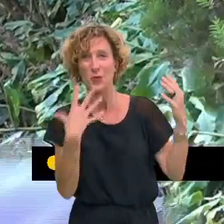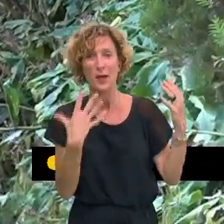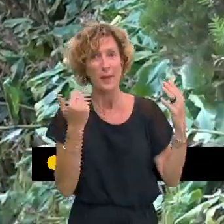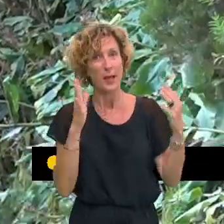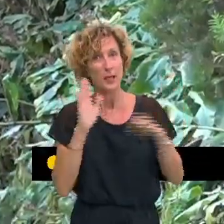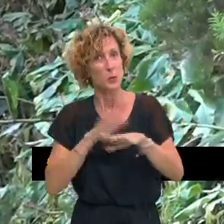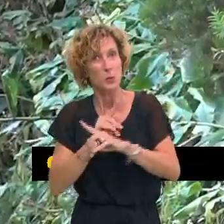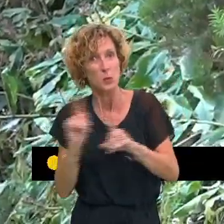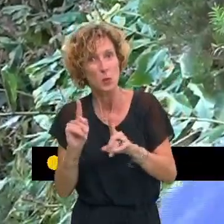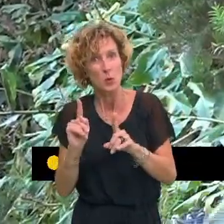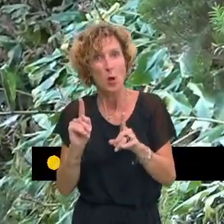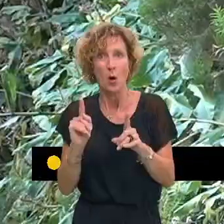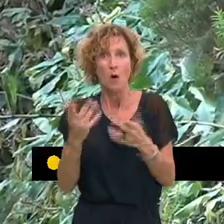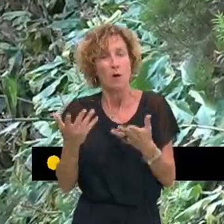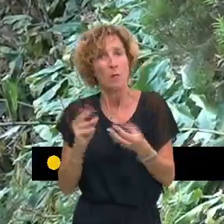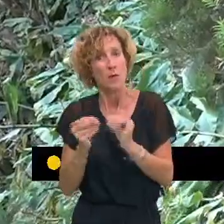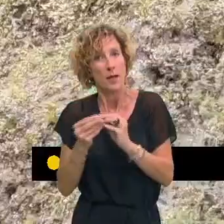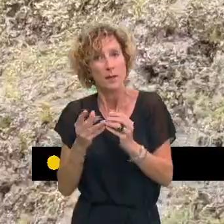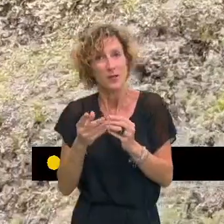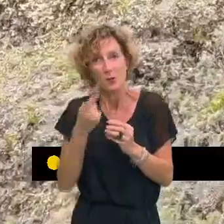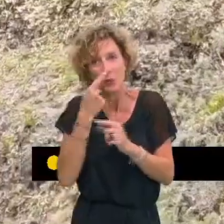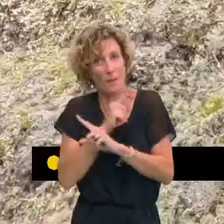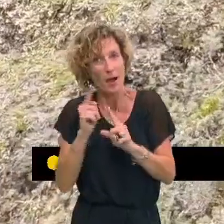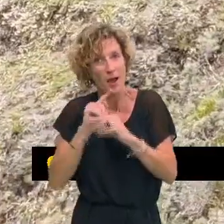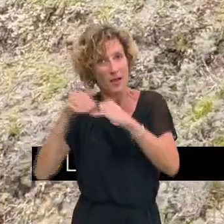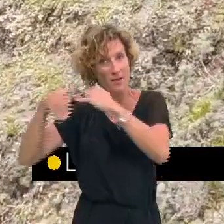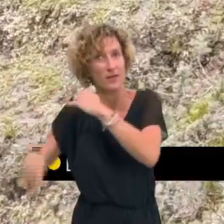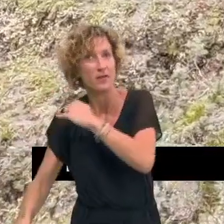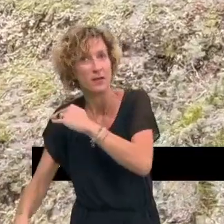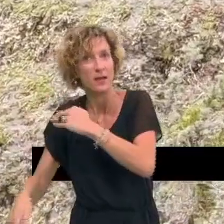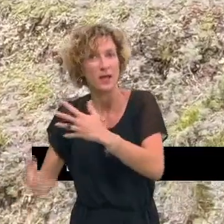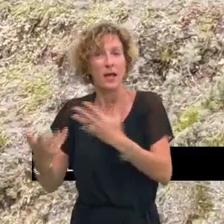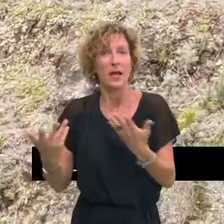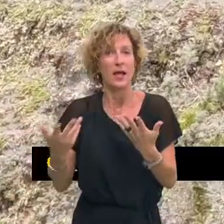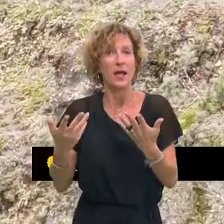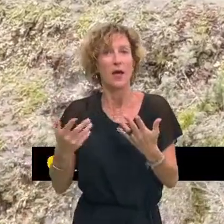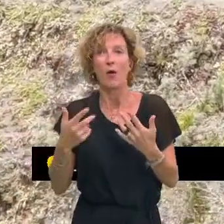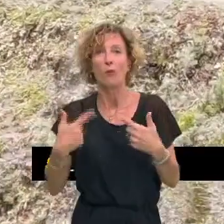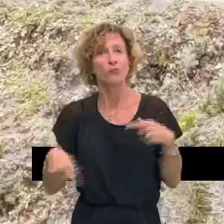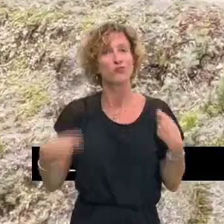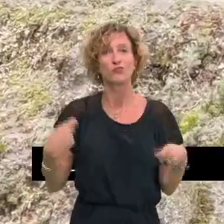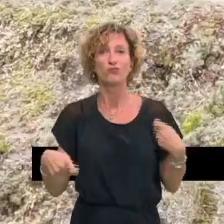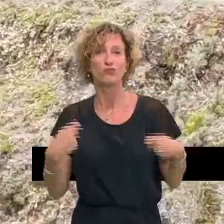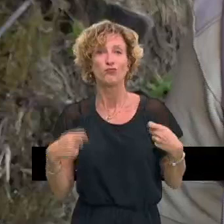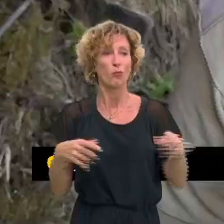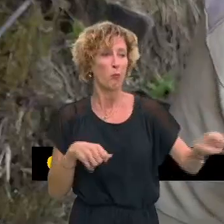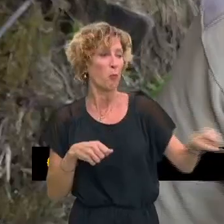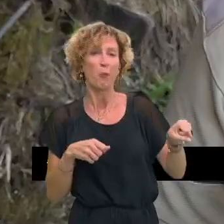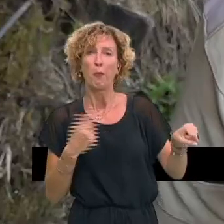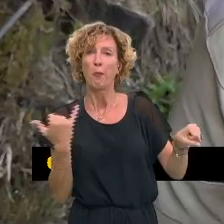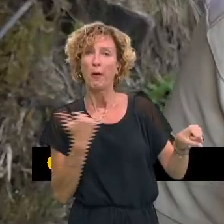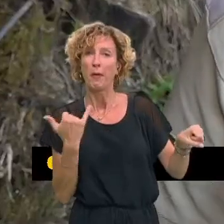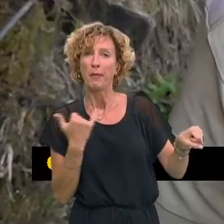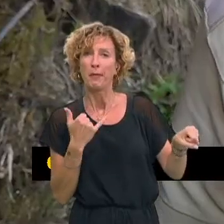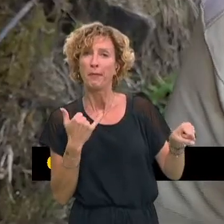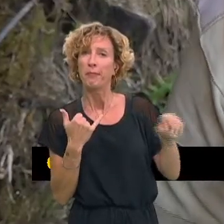mais c'est aussi un gros inconvénient parce qu'on n'a plus de sensation de vertige. Et on a la tendance à se sentir fort et à ne pas prendre cette ligne de